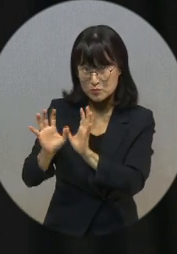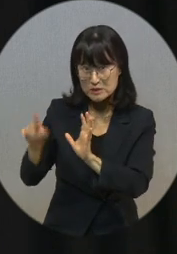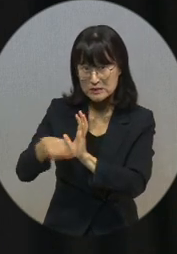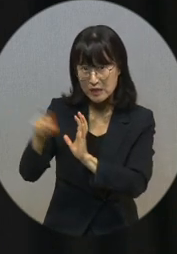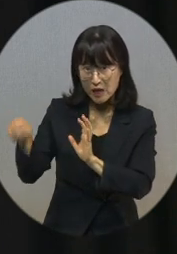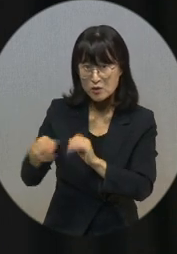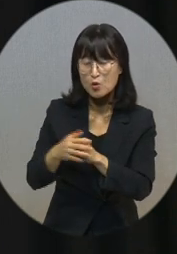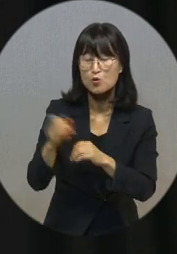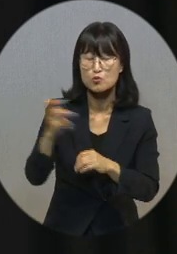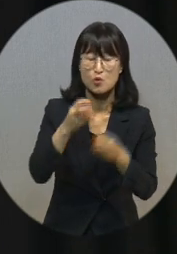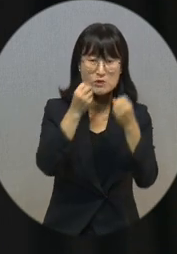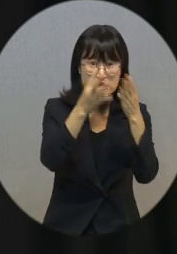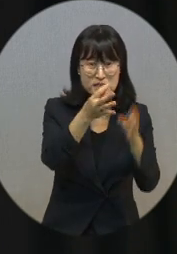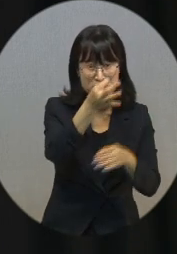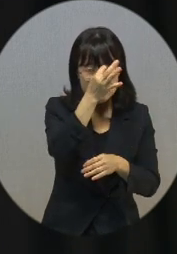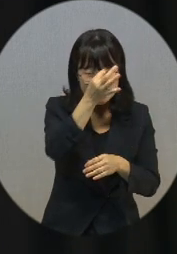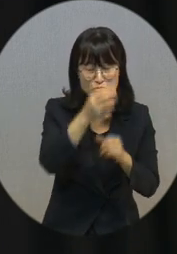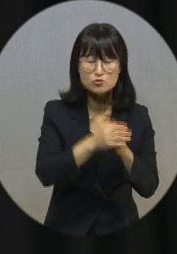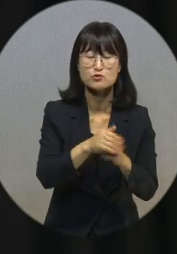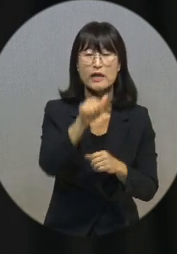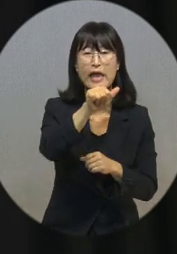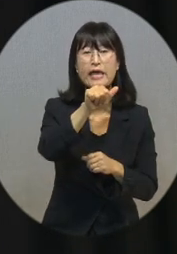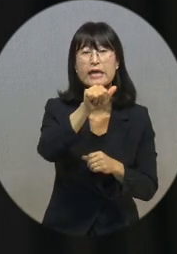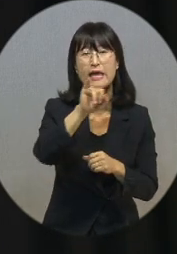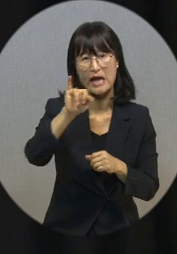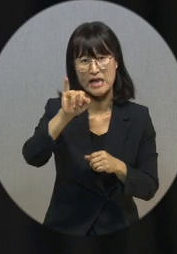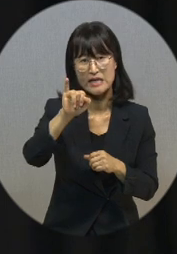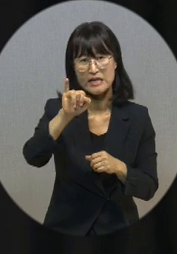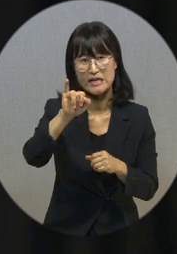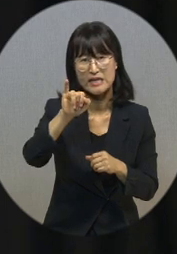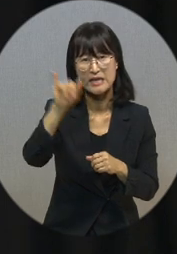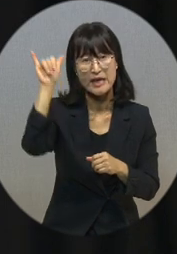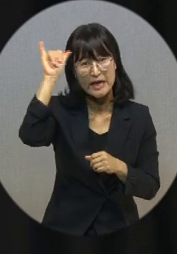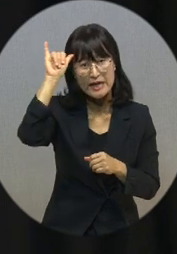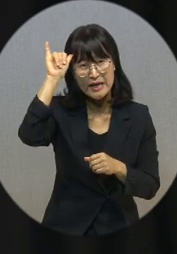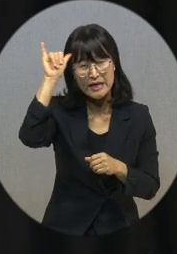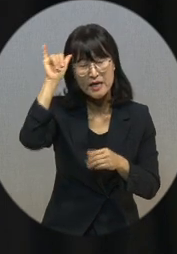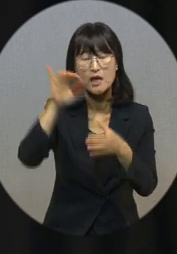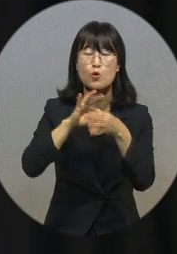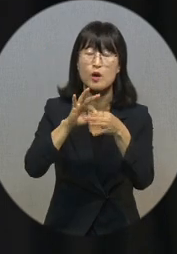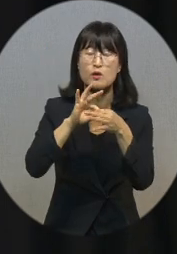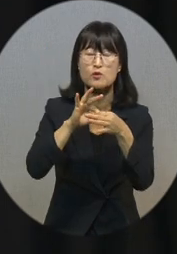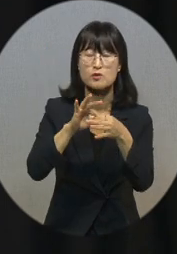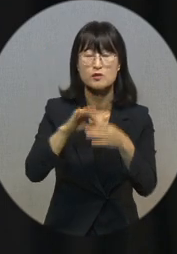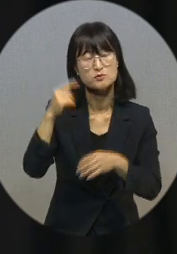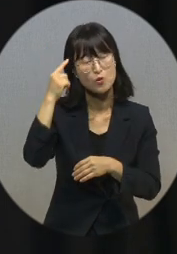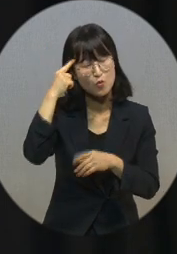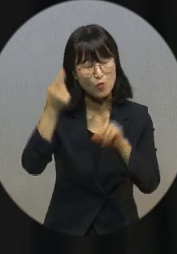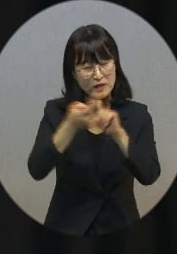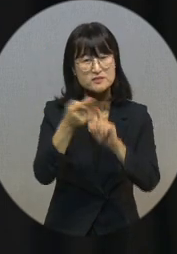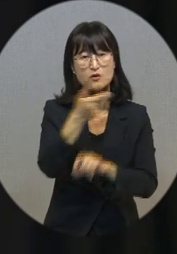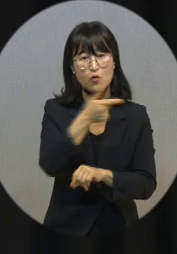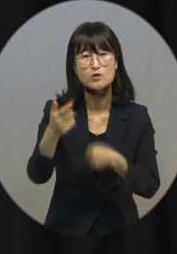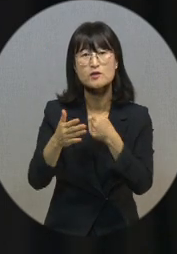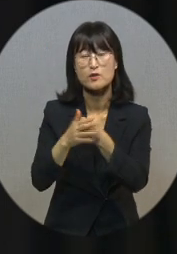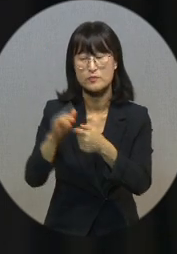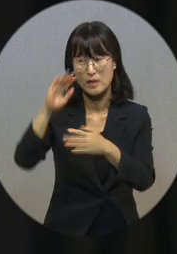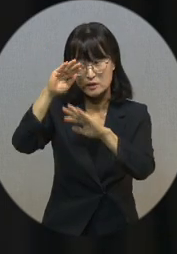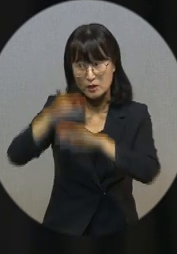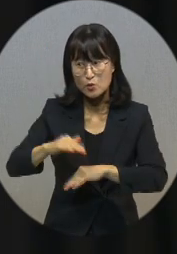많이 갖고 있어서 네. 네, 그런 쪽도 아마 또 자문을 많이 갖고 또 그런 부분들을 법안도